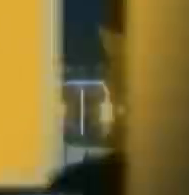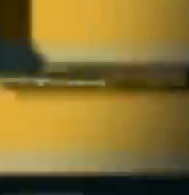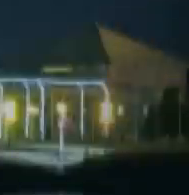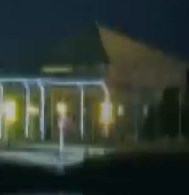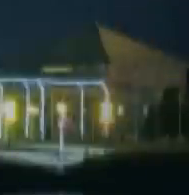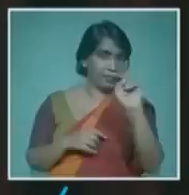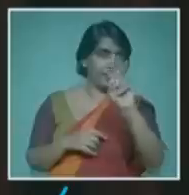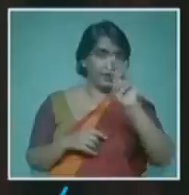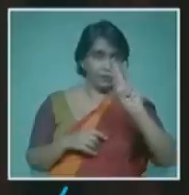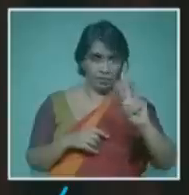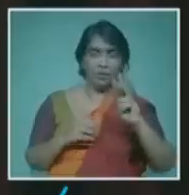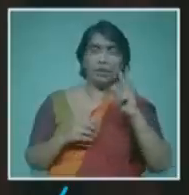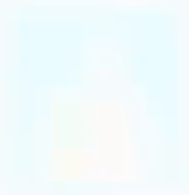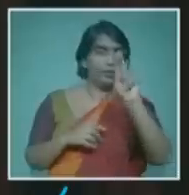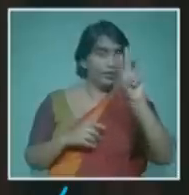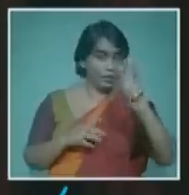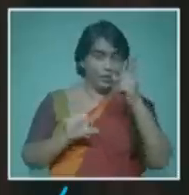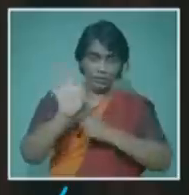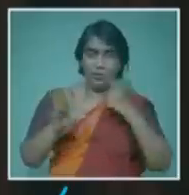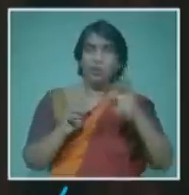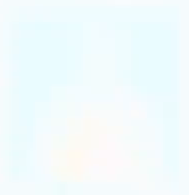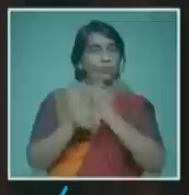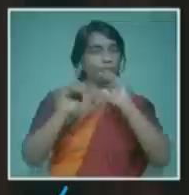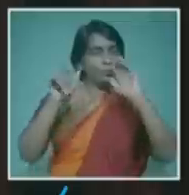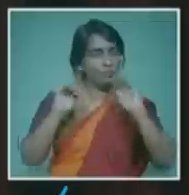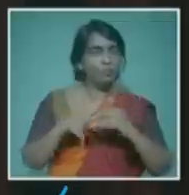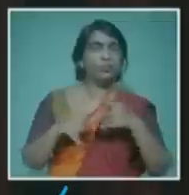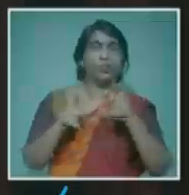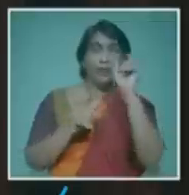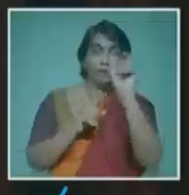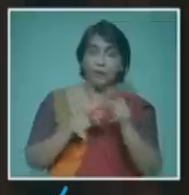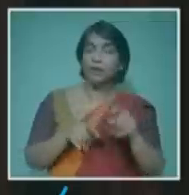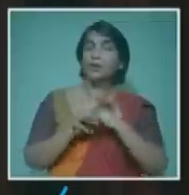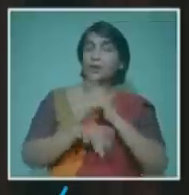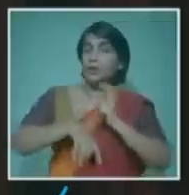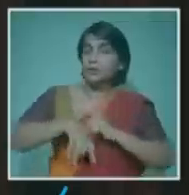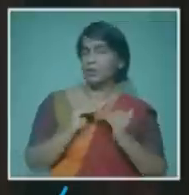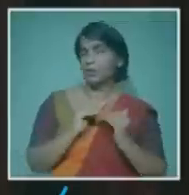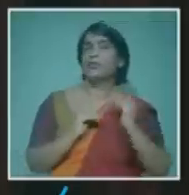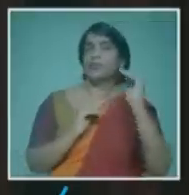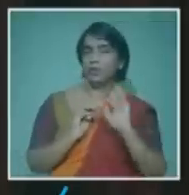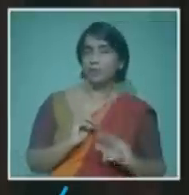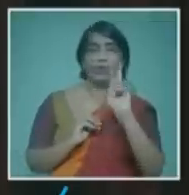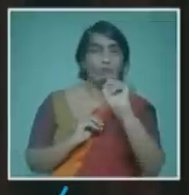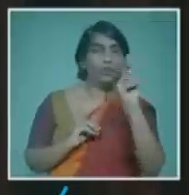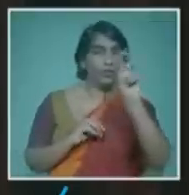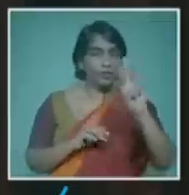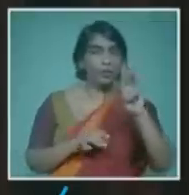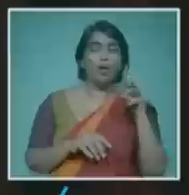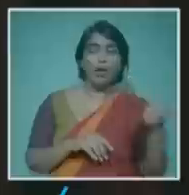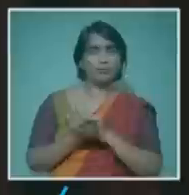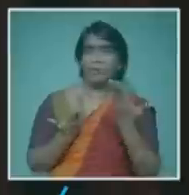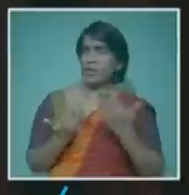කැමති විස්සා විසිතුන අවුරුද්දේ සිලබස් එක අඩු කරලා හරි විෂය නිර්දේශ ආවරණ කරන කාල වේලාවන් වැඩි කරලා හරි විස්සා විසිතුනේ මේ